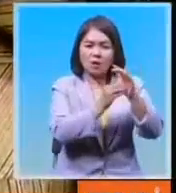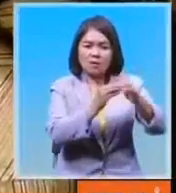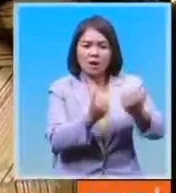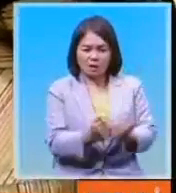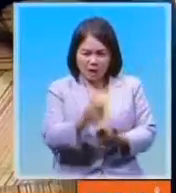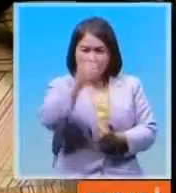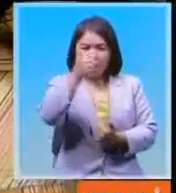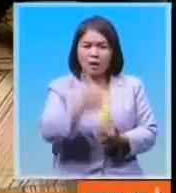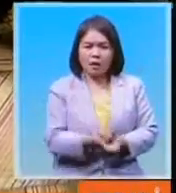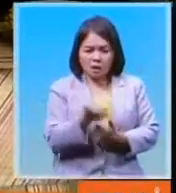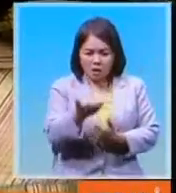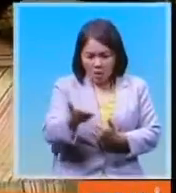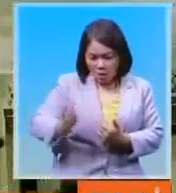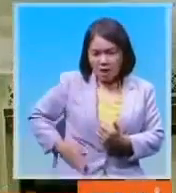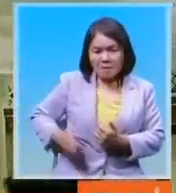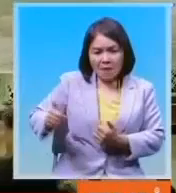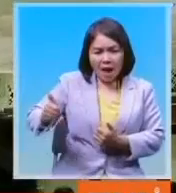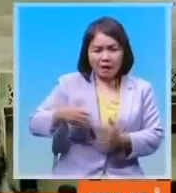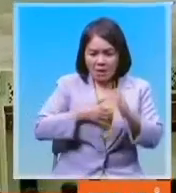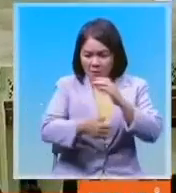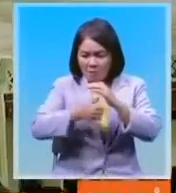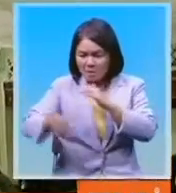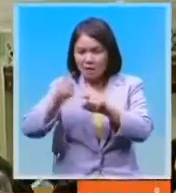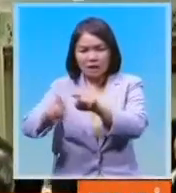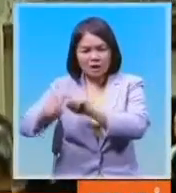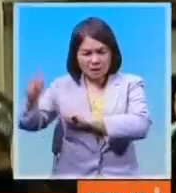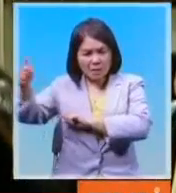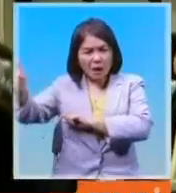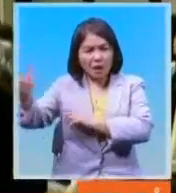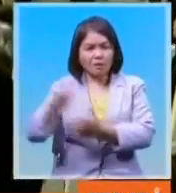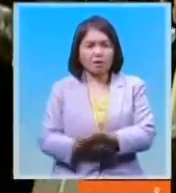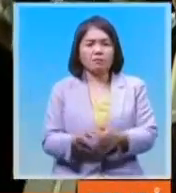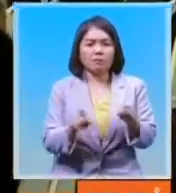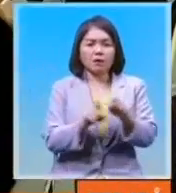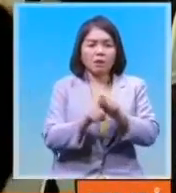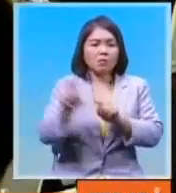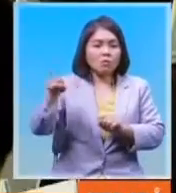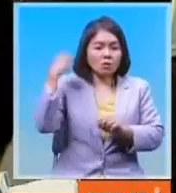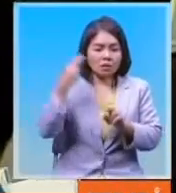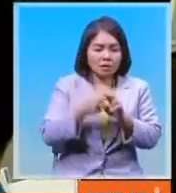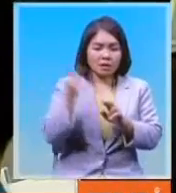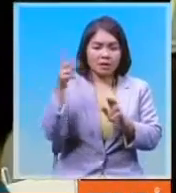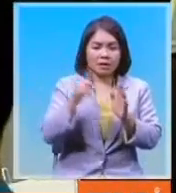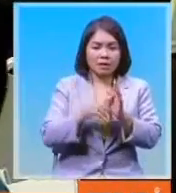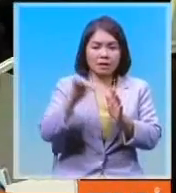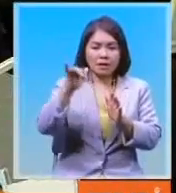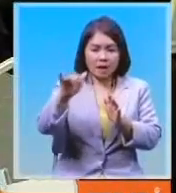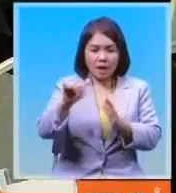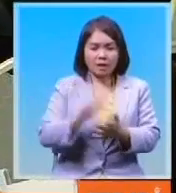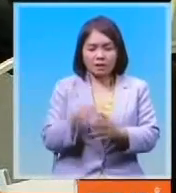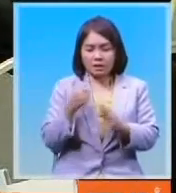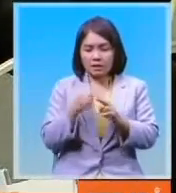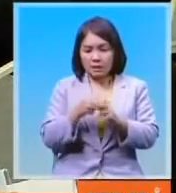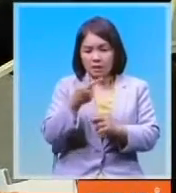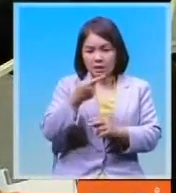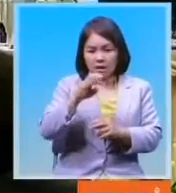ให้สุนัขนำทางเนี่ยเข้าไปยังสถานที่สาธารณะได้นั่นเองนะครับน้องสายชื่อจริงก็คือนางสาวคีรินเตชะวงธรรม